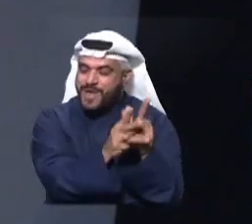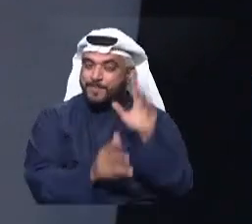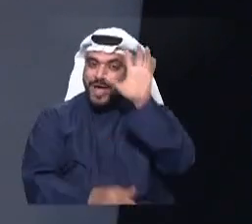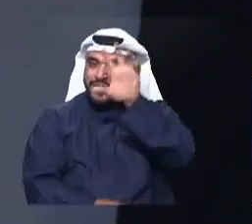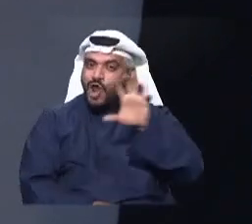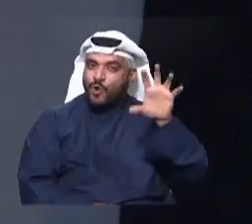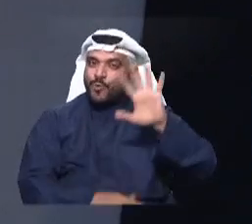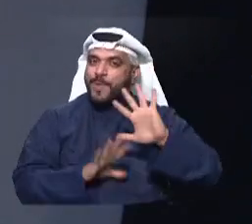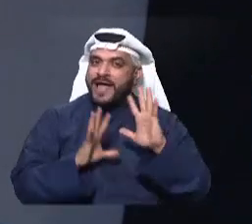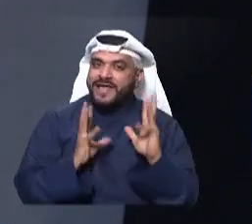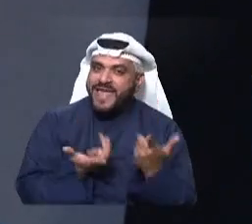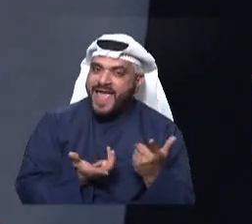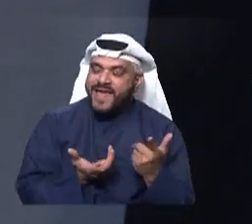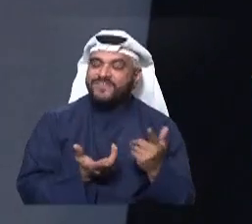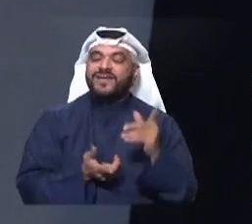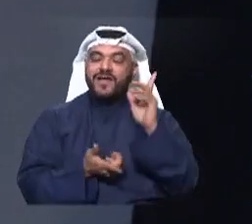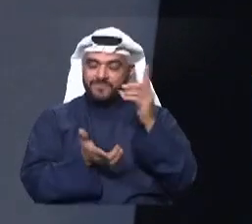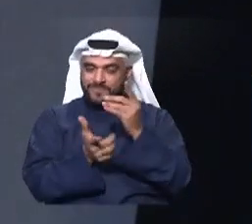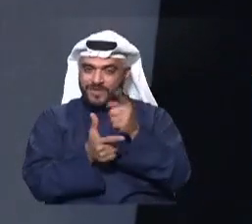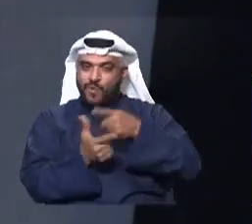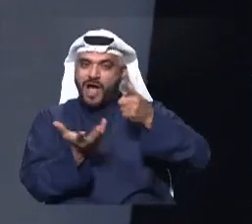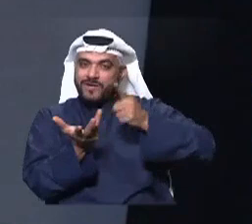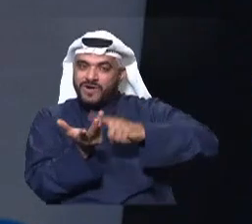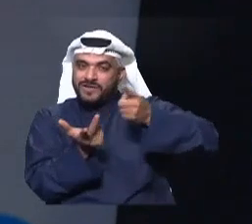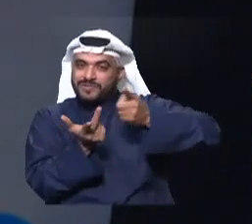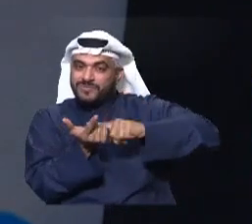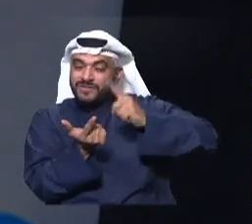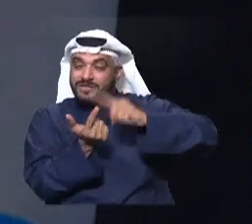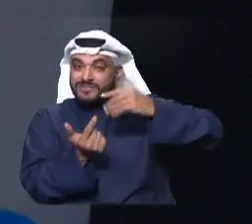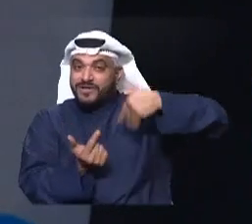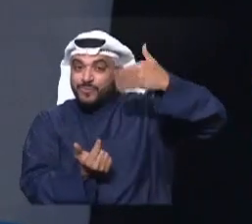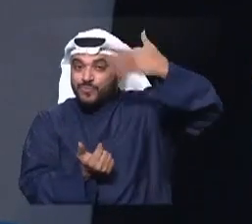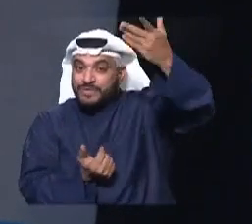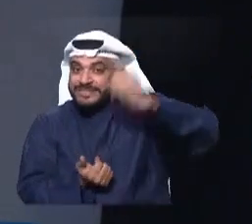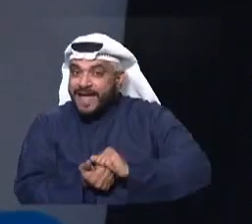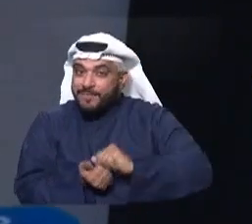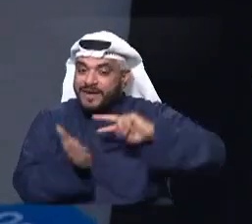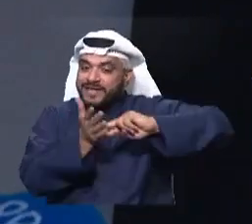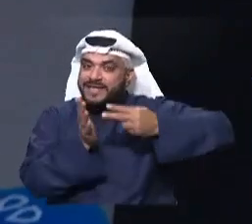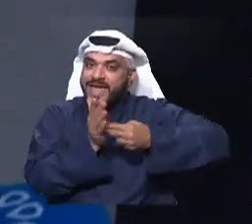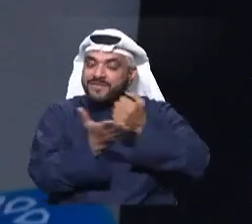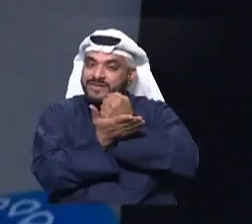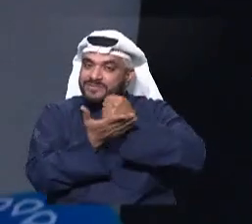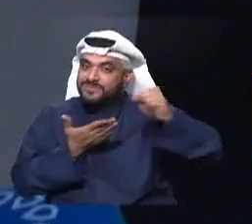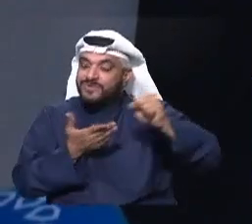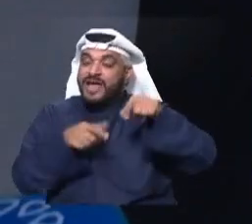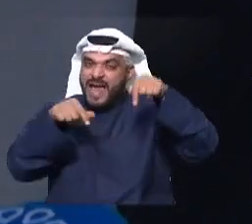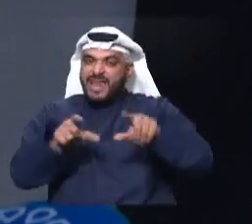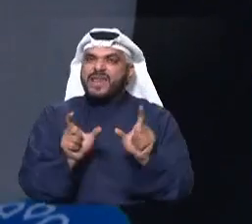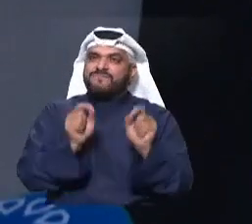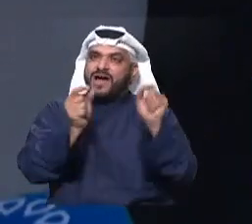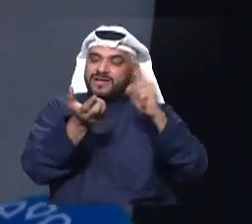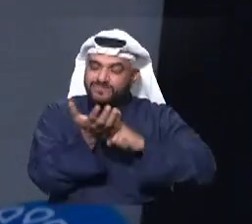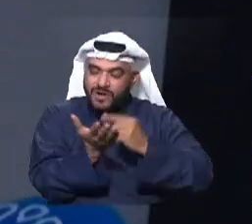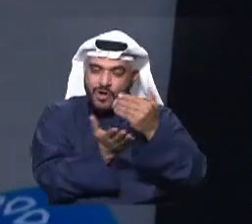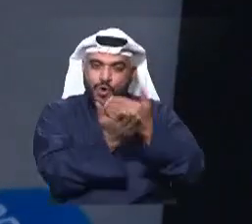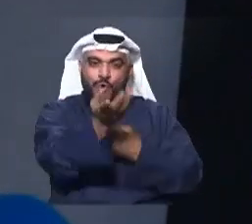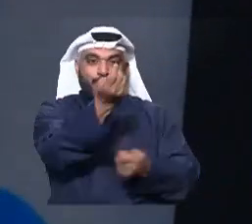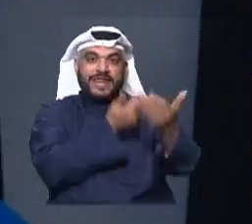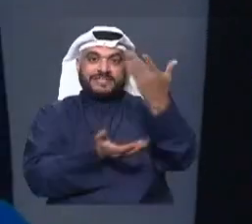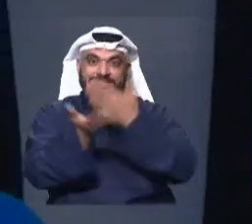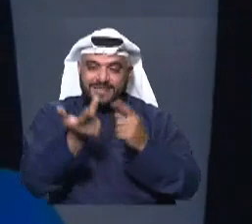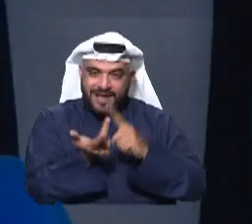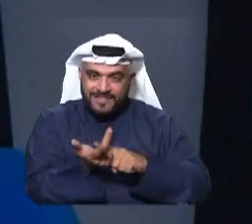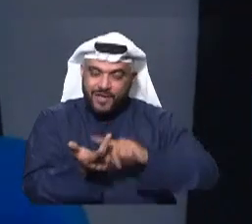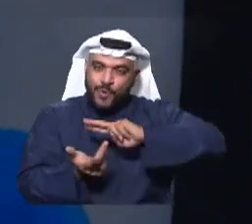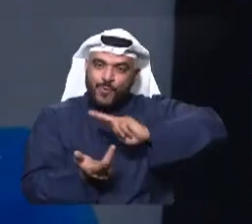للجوانب التي لديهم بالنسبة إلى النظرة حيال التحديات التي تحيق في منطقتنا، وكذلك